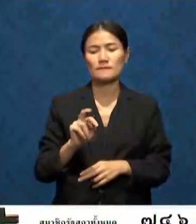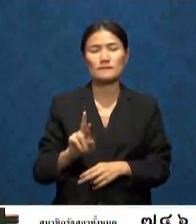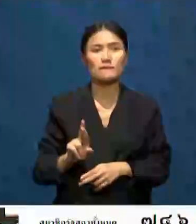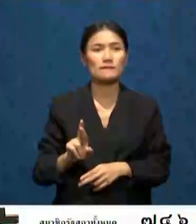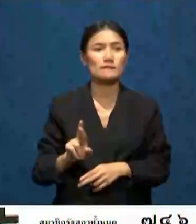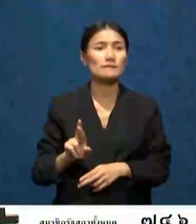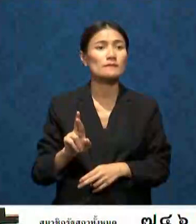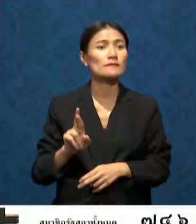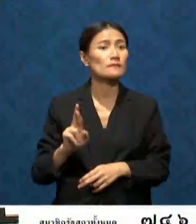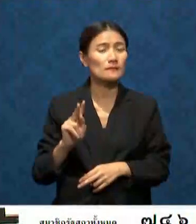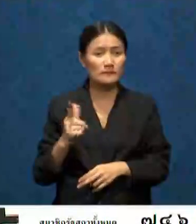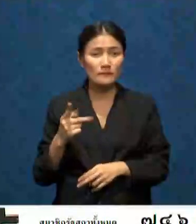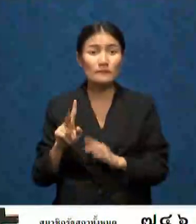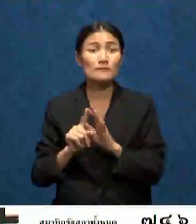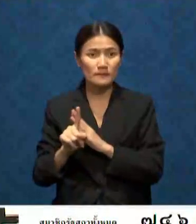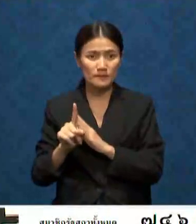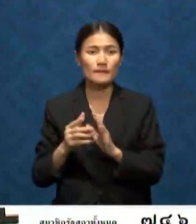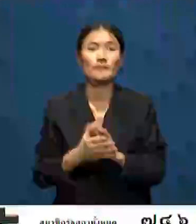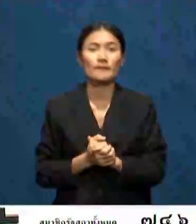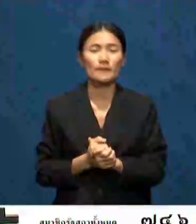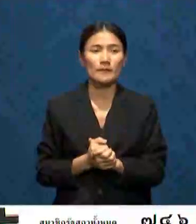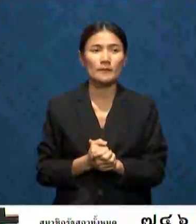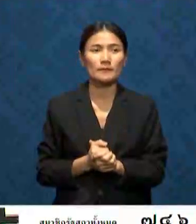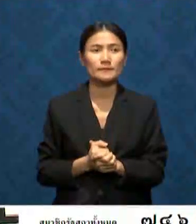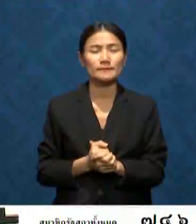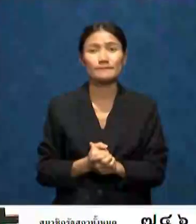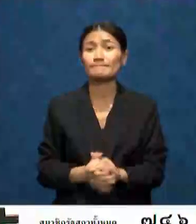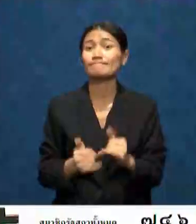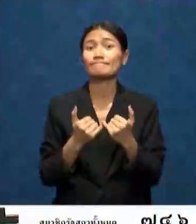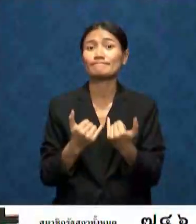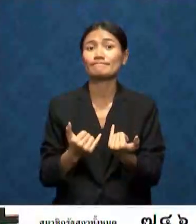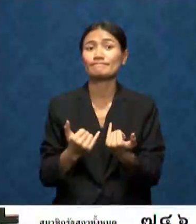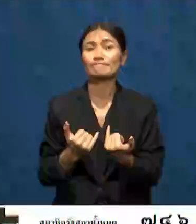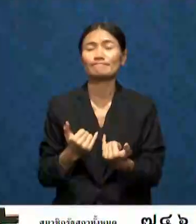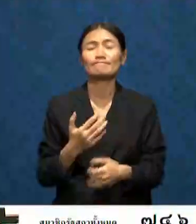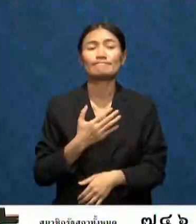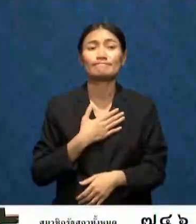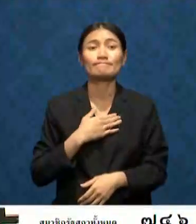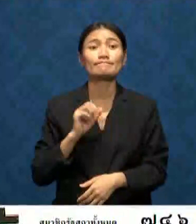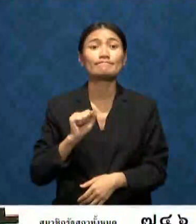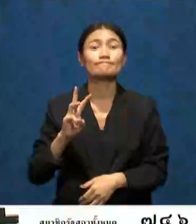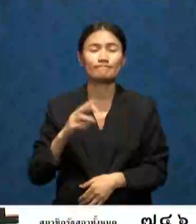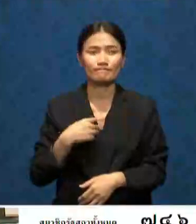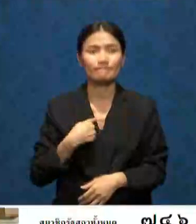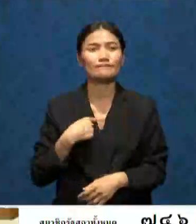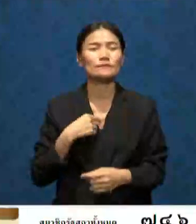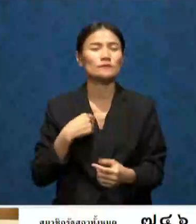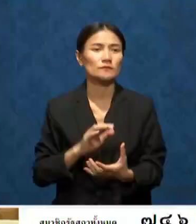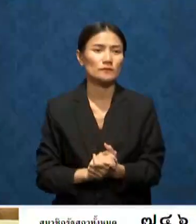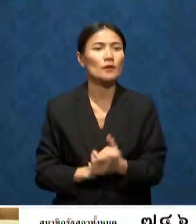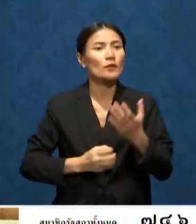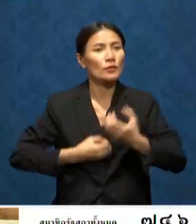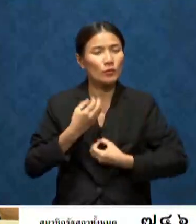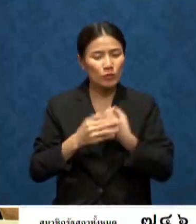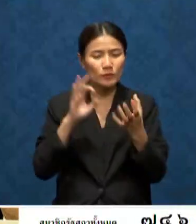ธษภาขออภิพรายข้อเสนอแ่ต่ใโวายรัฐบาลในประเด็การสรางและพัฒนาระบบสาธนา